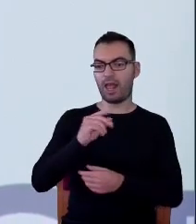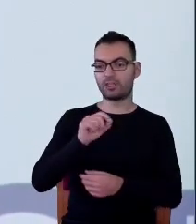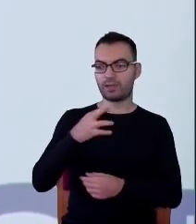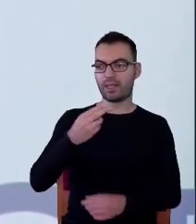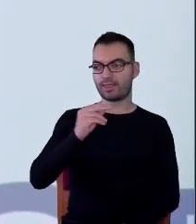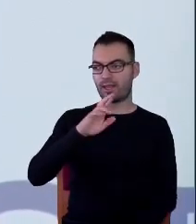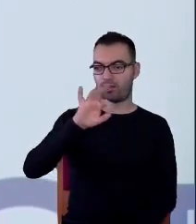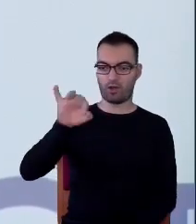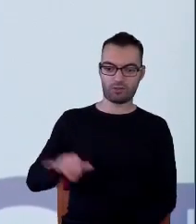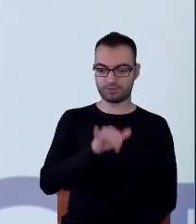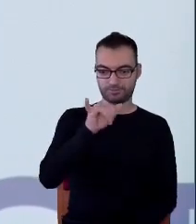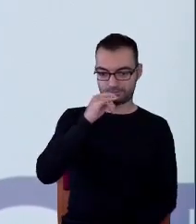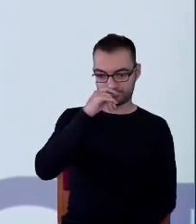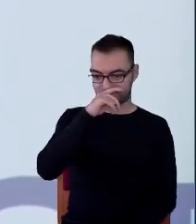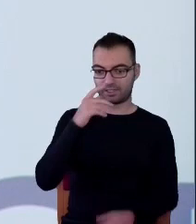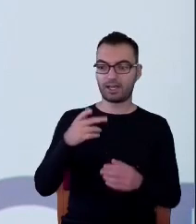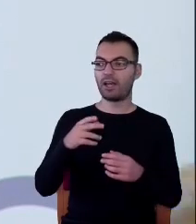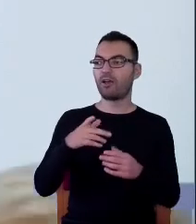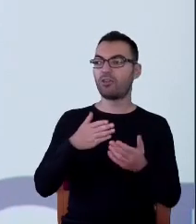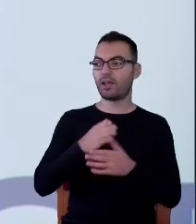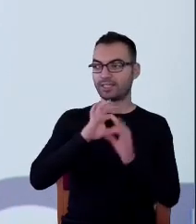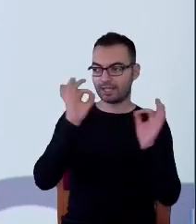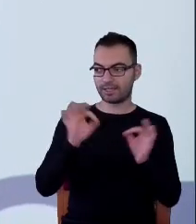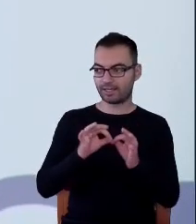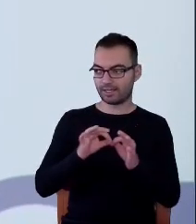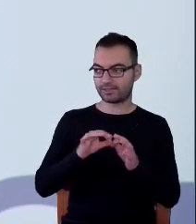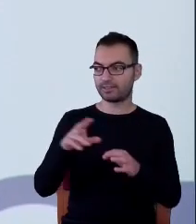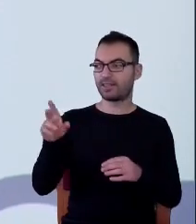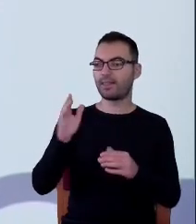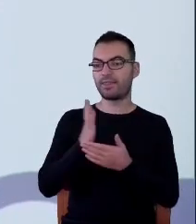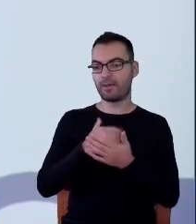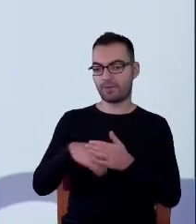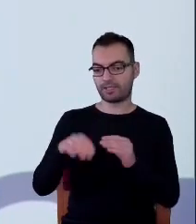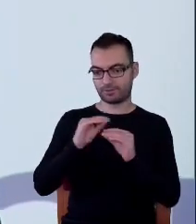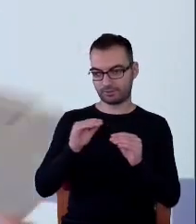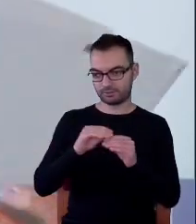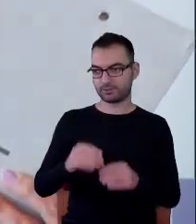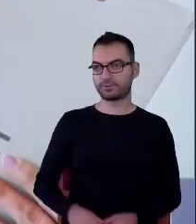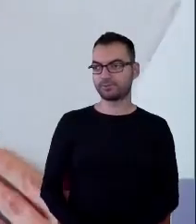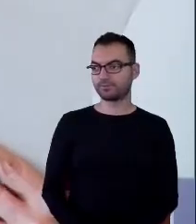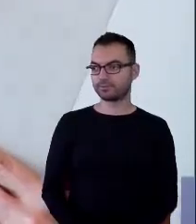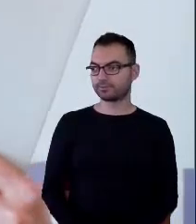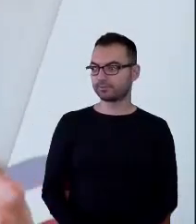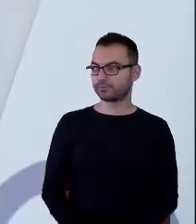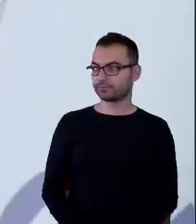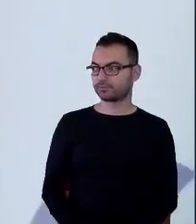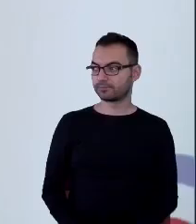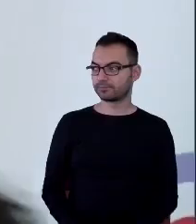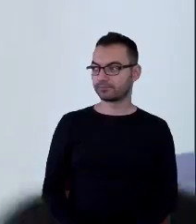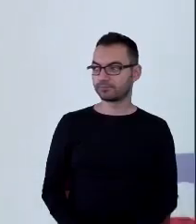Neroy, radcę generalnego w Departamencie Kształcenia i Wychowania Integracyjnego MEN. Zapraszam.